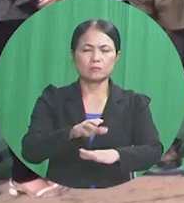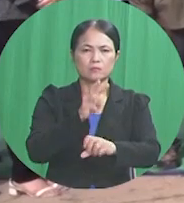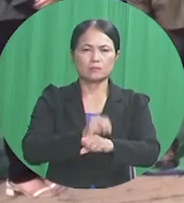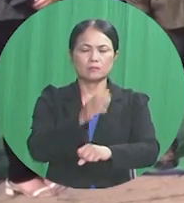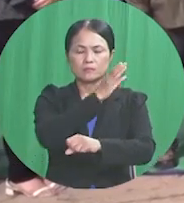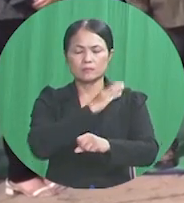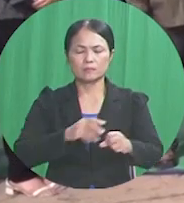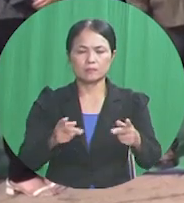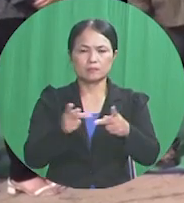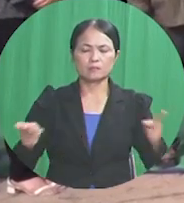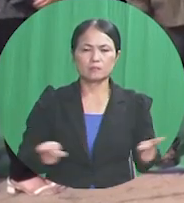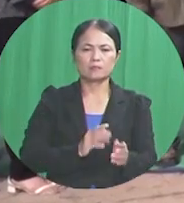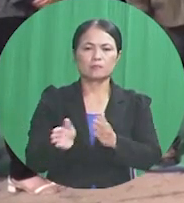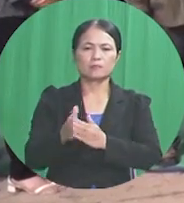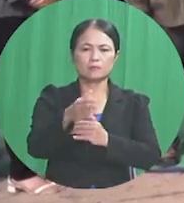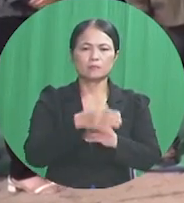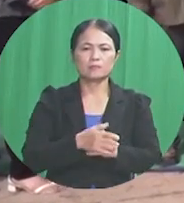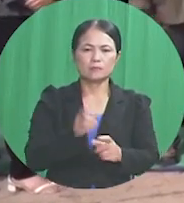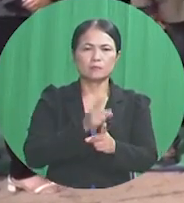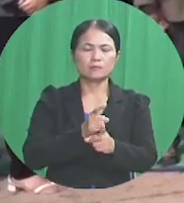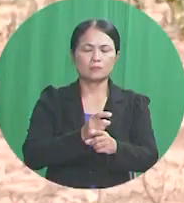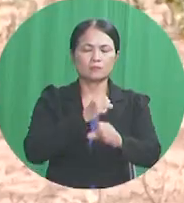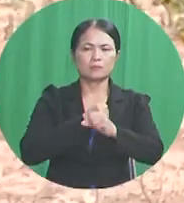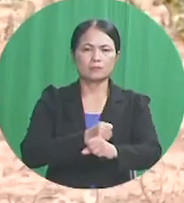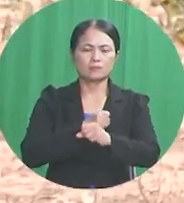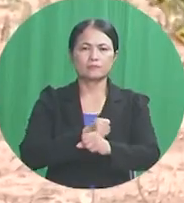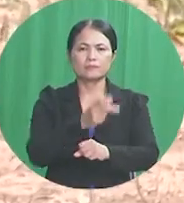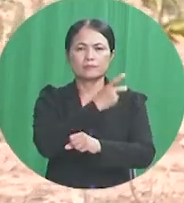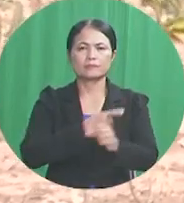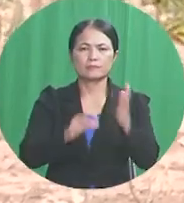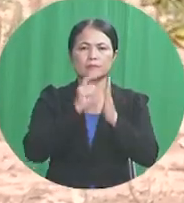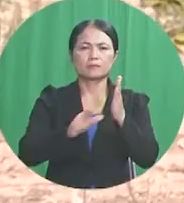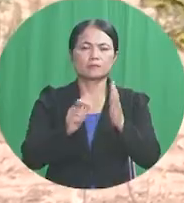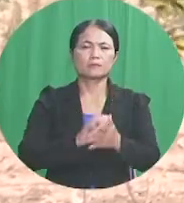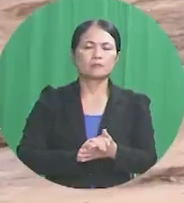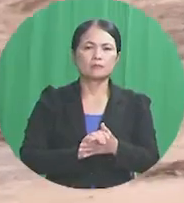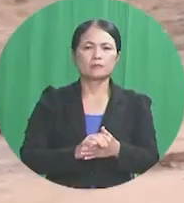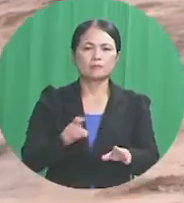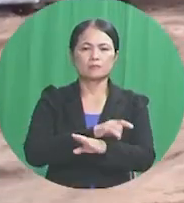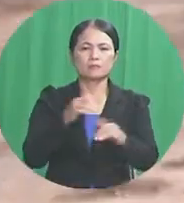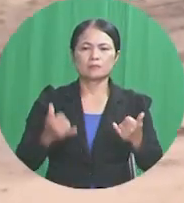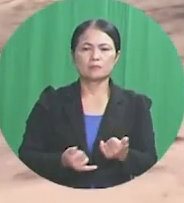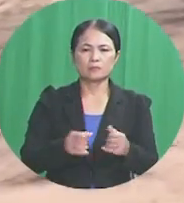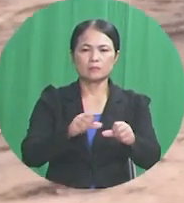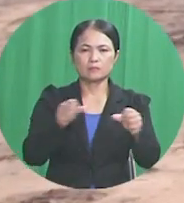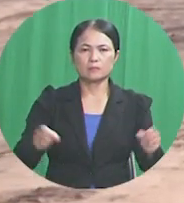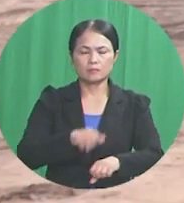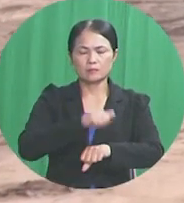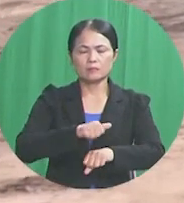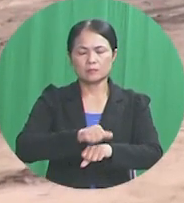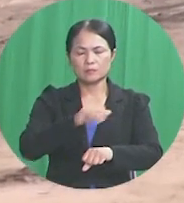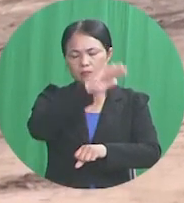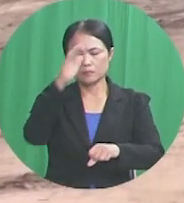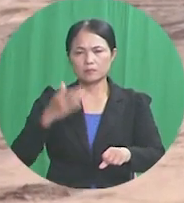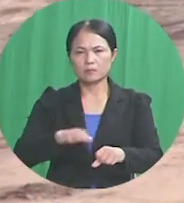วงกษตรกรรมราคาประมาณหนึ่งในสัตว์ได้ตรายบานกาปีได้ประหริจกรดหมกดาวเปลี่ยนดีดำบอนพนมตะไม้ตรายบานประ